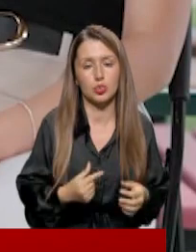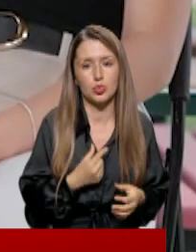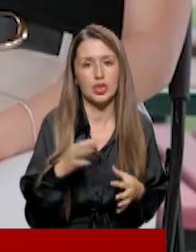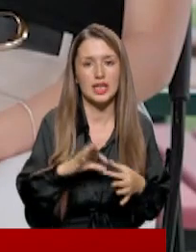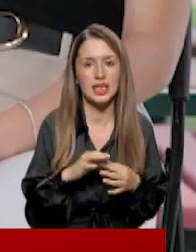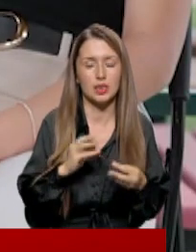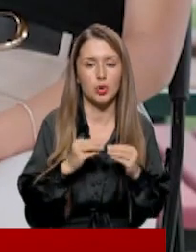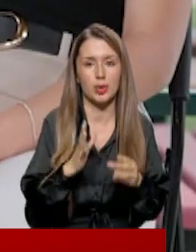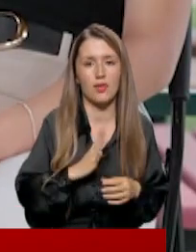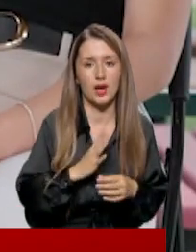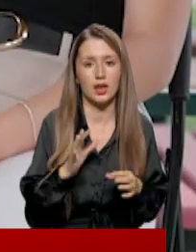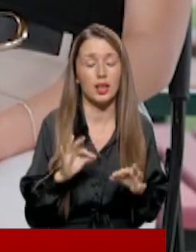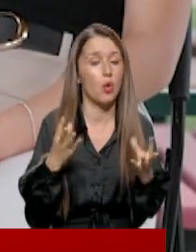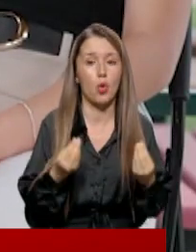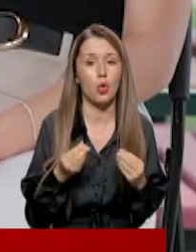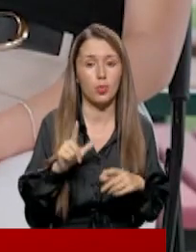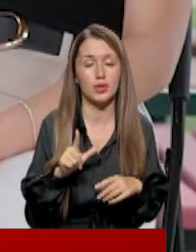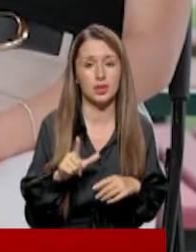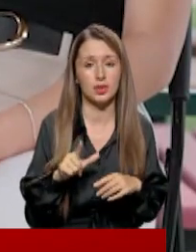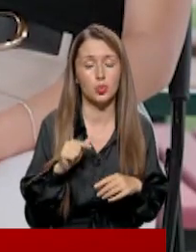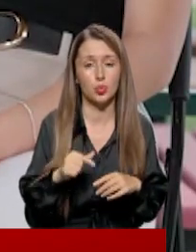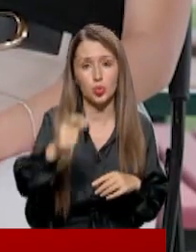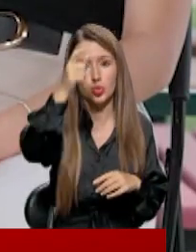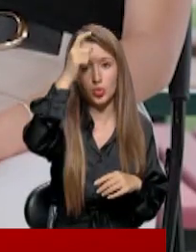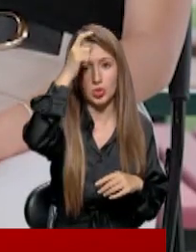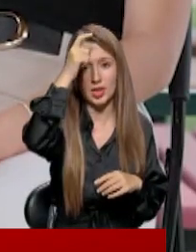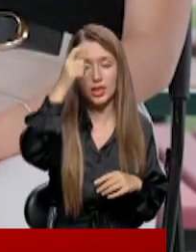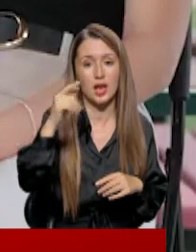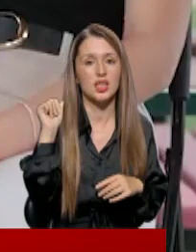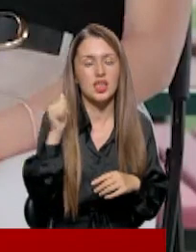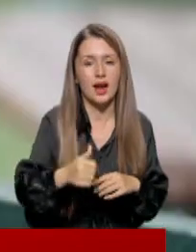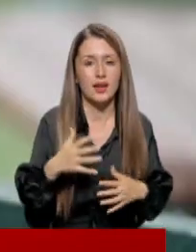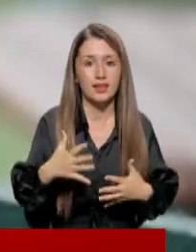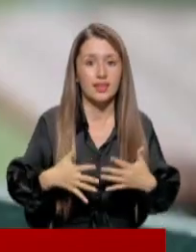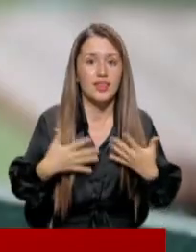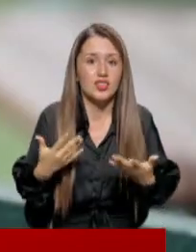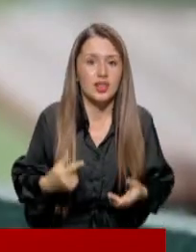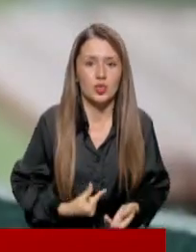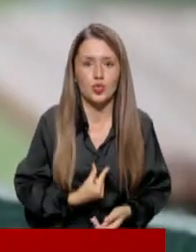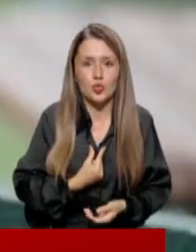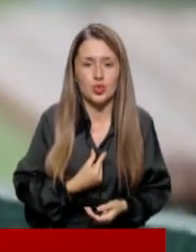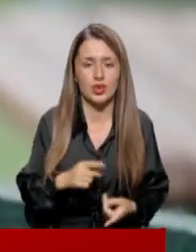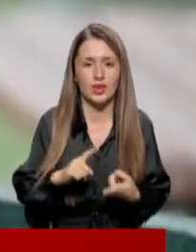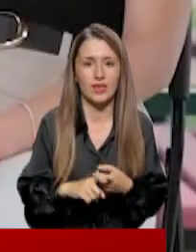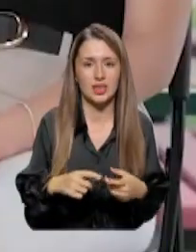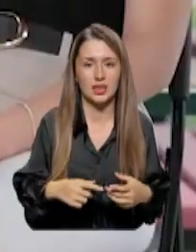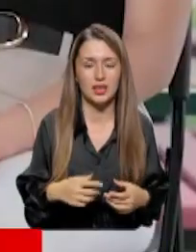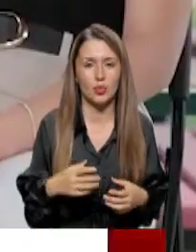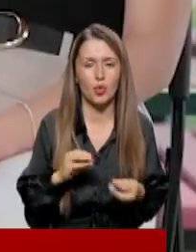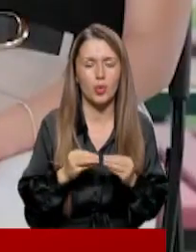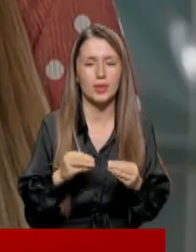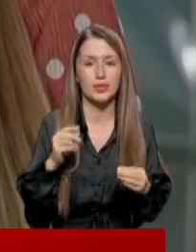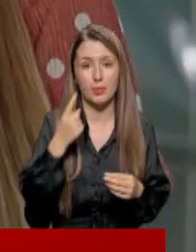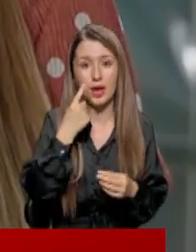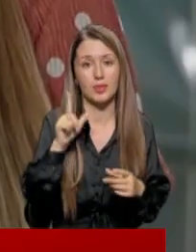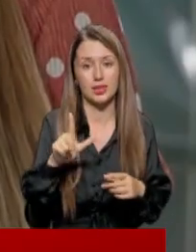ilgili sorunlar var. Yani ne olmalı ki bu ülkede siz yarına neşeyle, umutla ve endişesiz